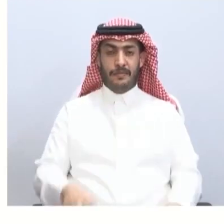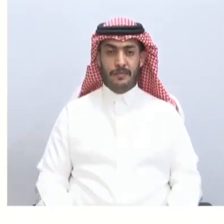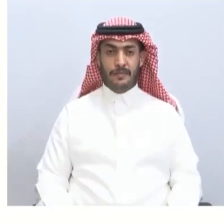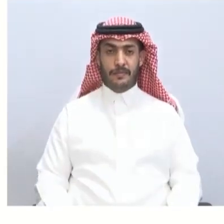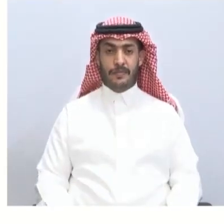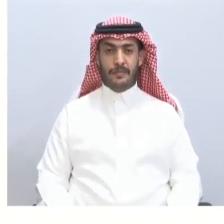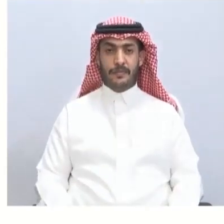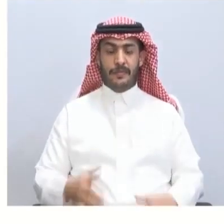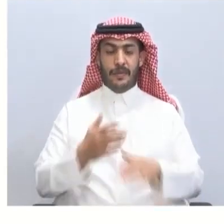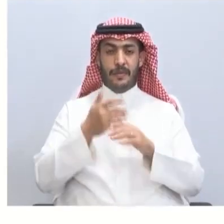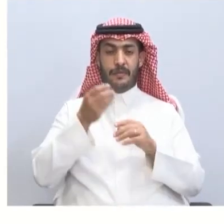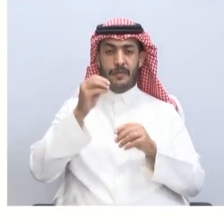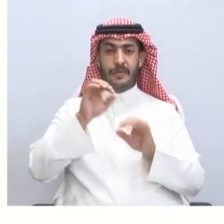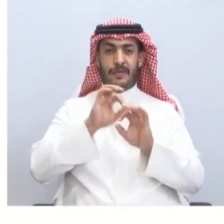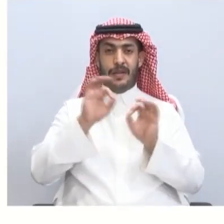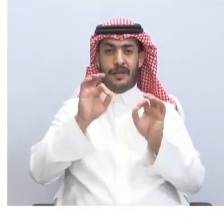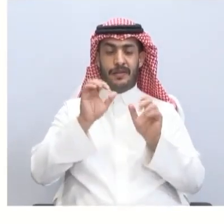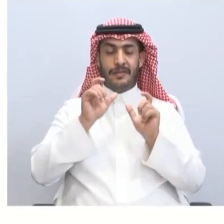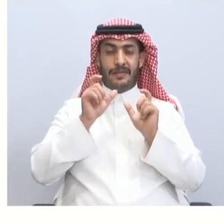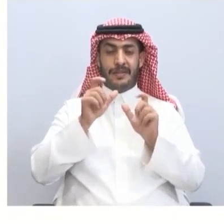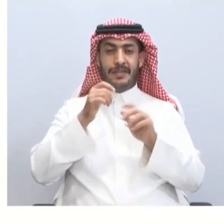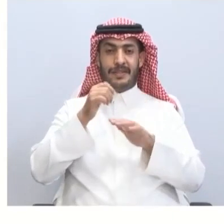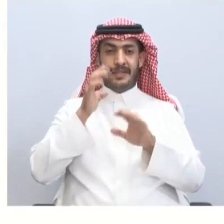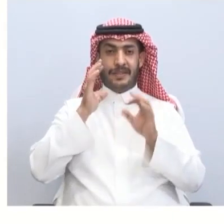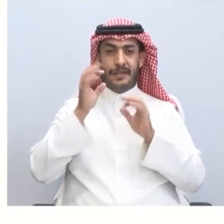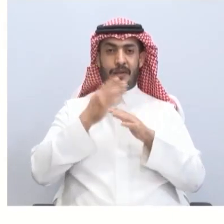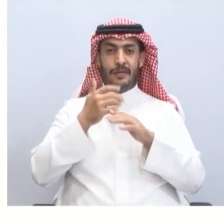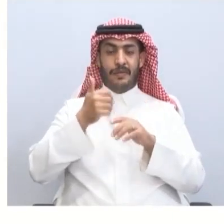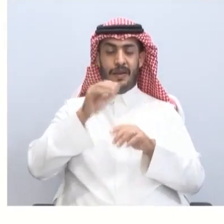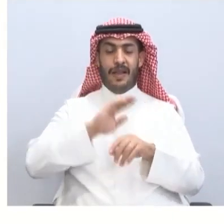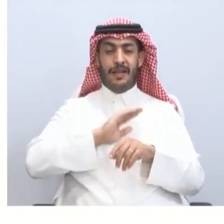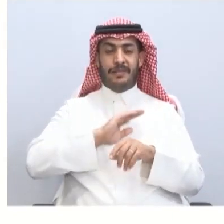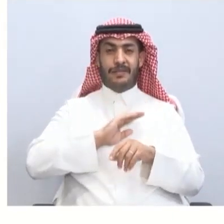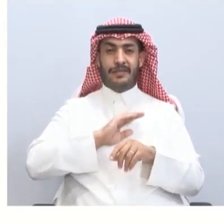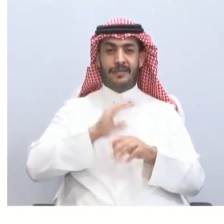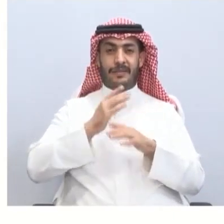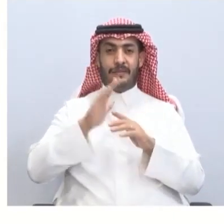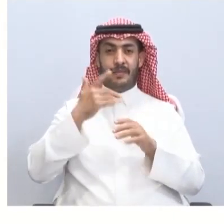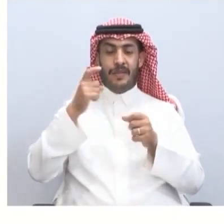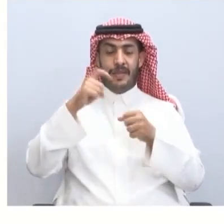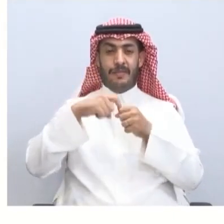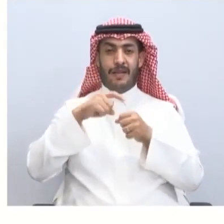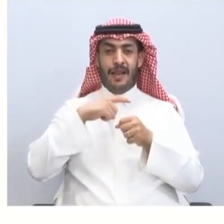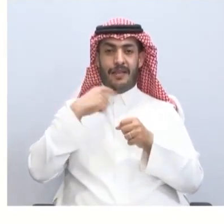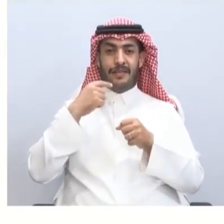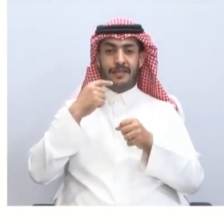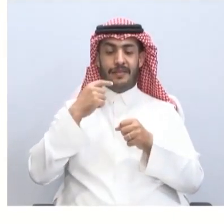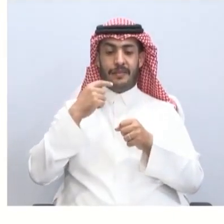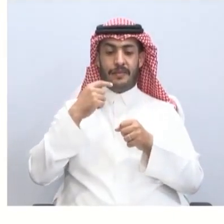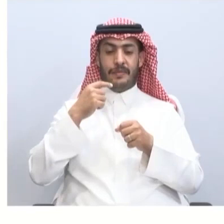ادى ذلك الى زياده الهيبه السياسيه والقدره العسكريه بعد ضم الاحساء كان اللي ضم